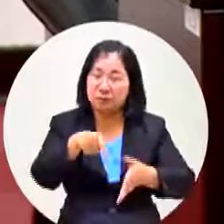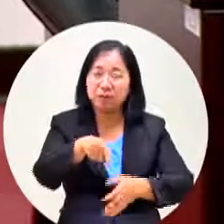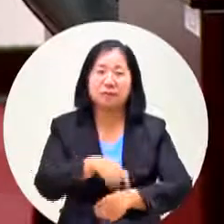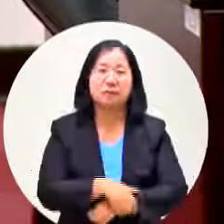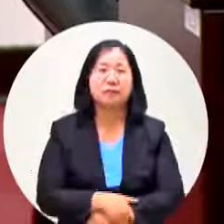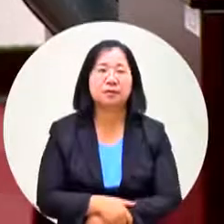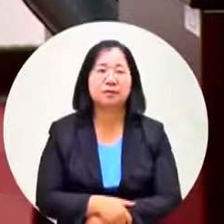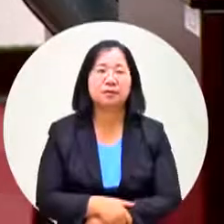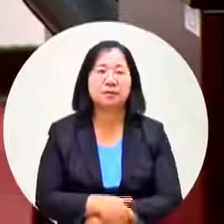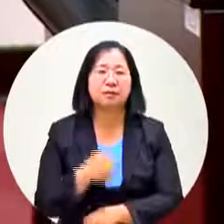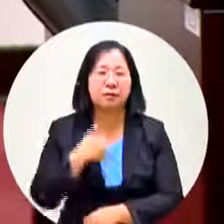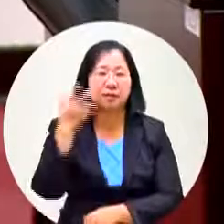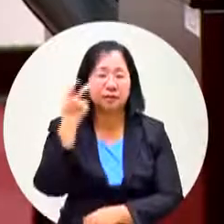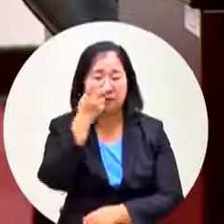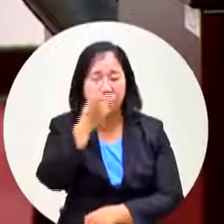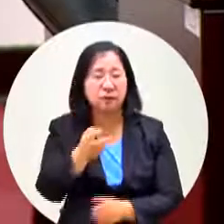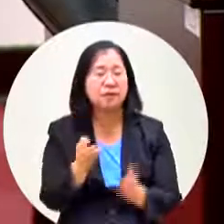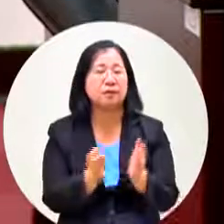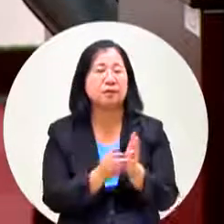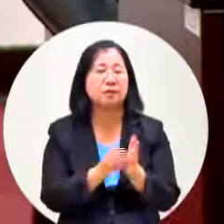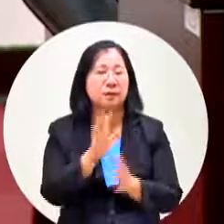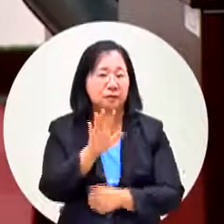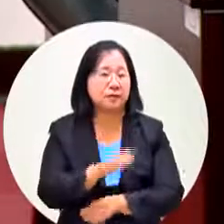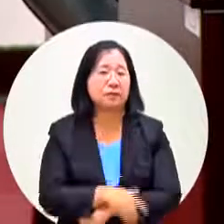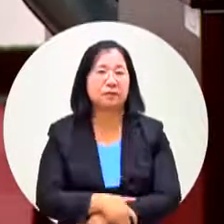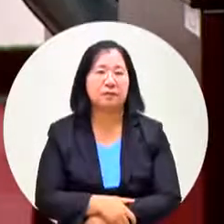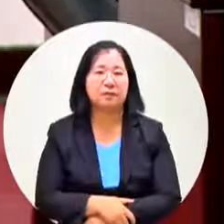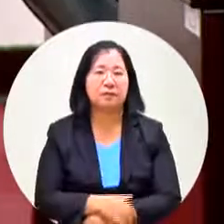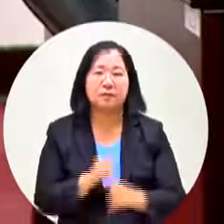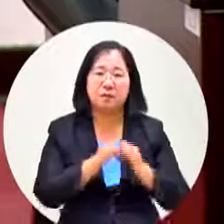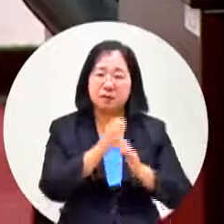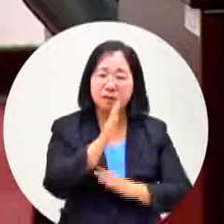讲要叫这万几个人，没